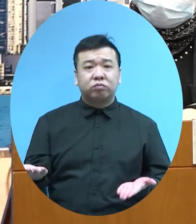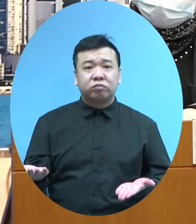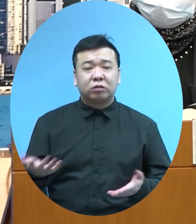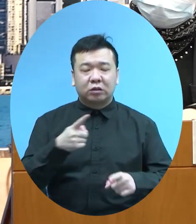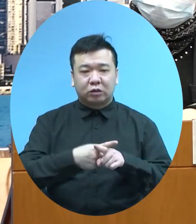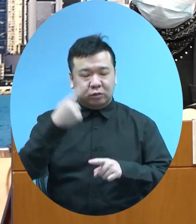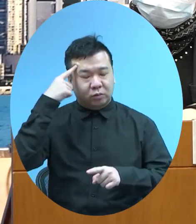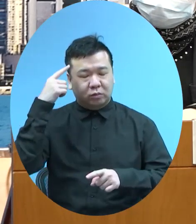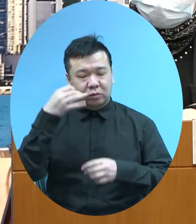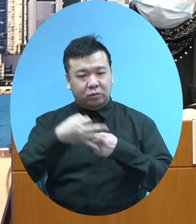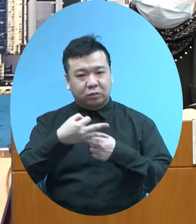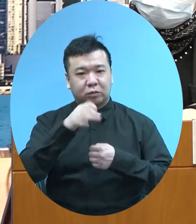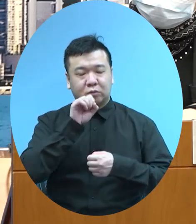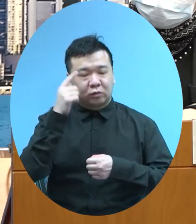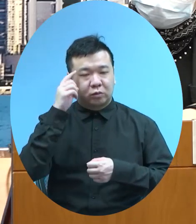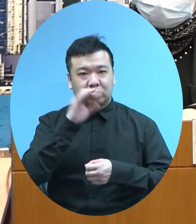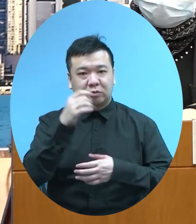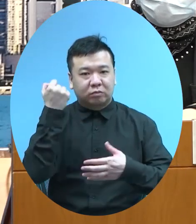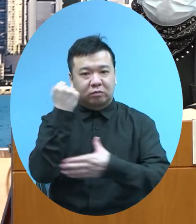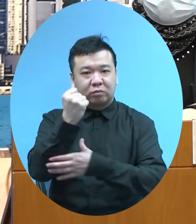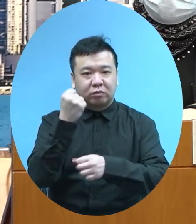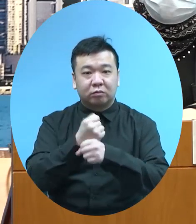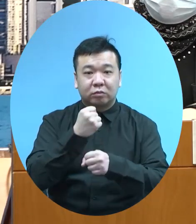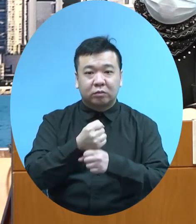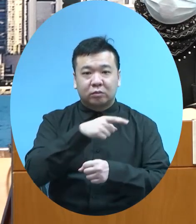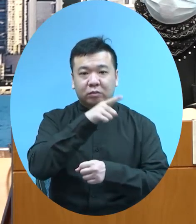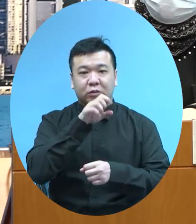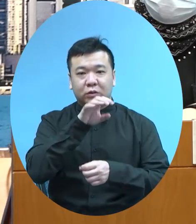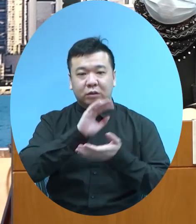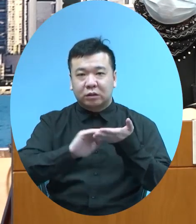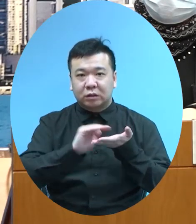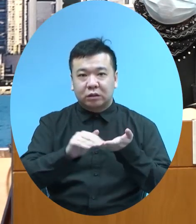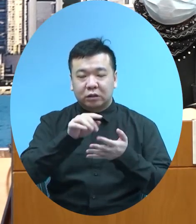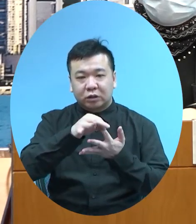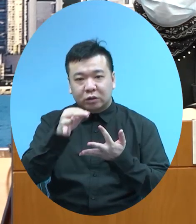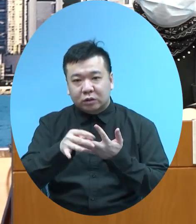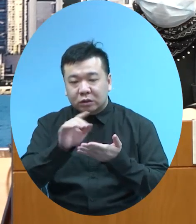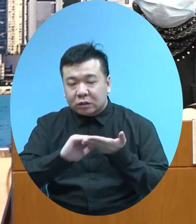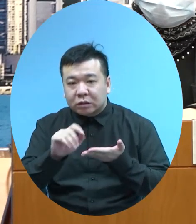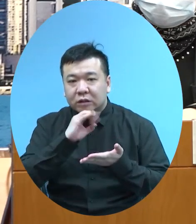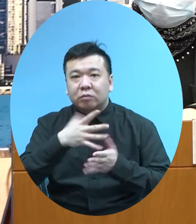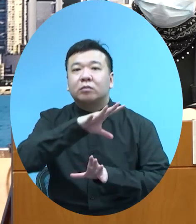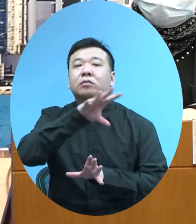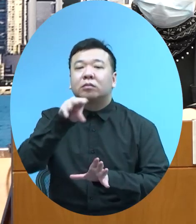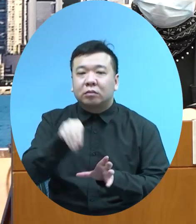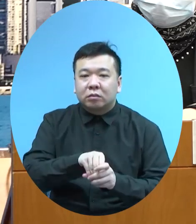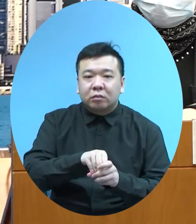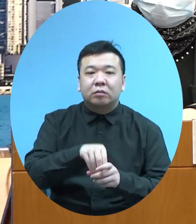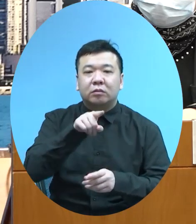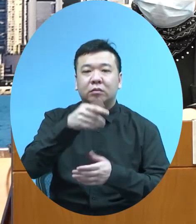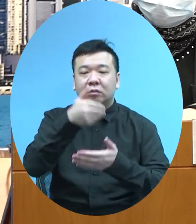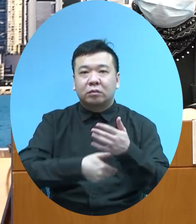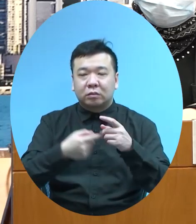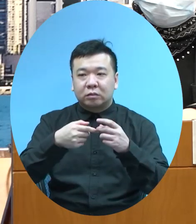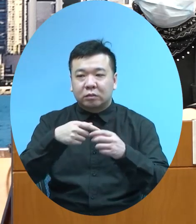問罷工嘅，咁即係其實頭先都有行家想話澄清個選項係唔係包括扣即係扣